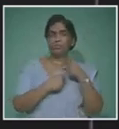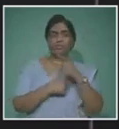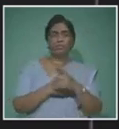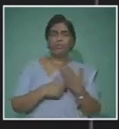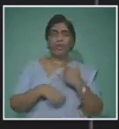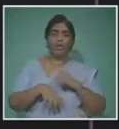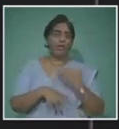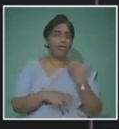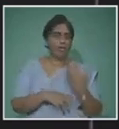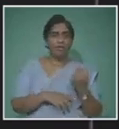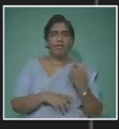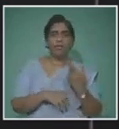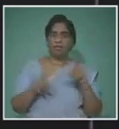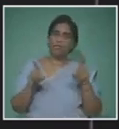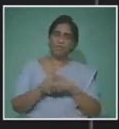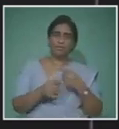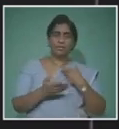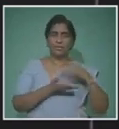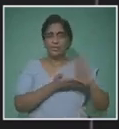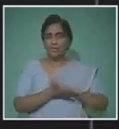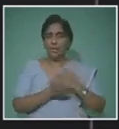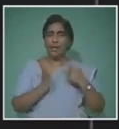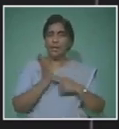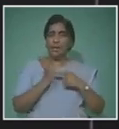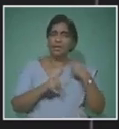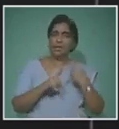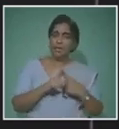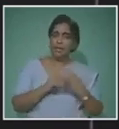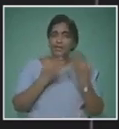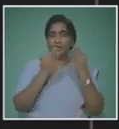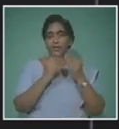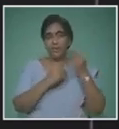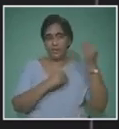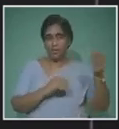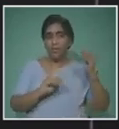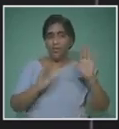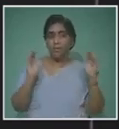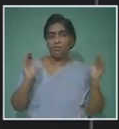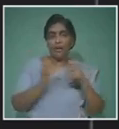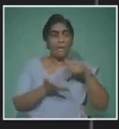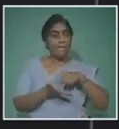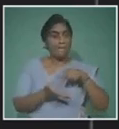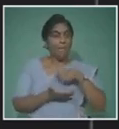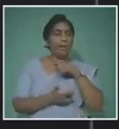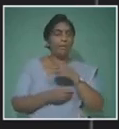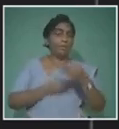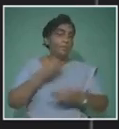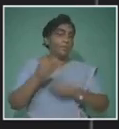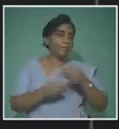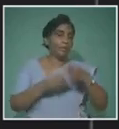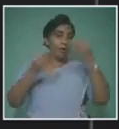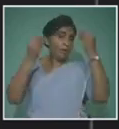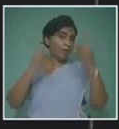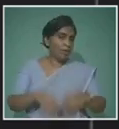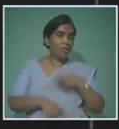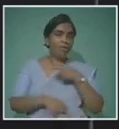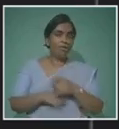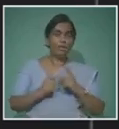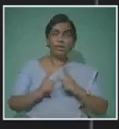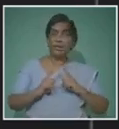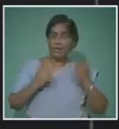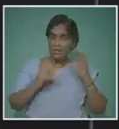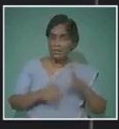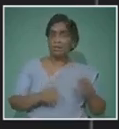ඔපචුනිටීස්. ඔවුන්ට සර්වයිව් වෙන්න පුළුවන්. ඔවුන්ට බදුසහන ලබා දෙලා තියෙනවා. හැබැයි සුළුහා මධ්‍ය ප්‍රමාණ ව්‍යාපාරිකයන් වැටුණොත් එයින් ජීවත්